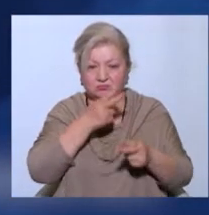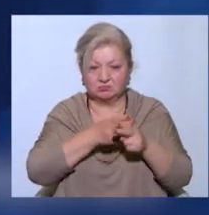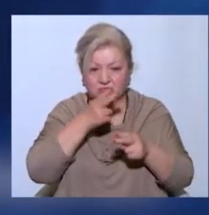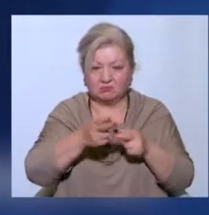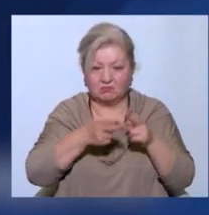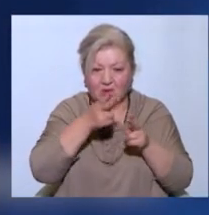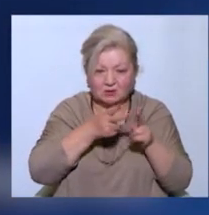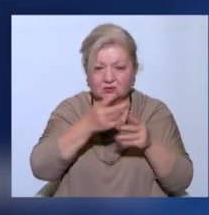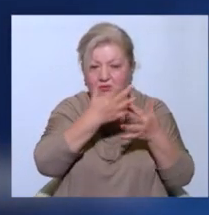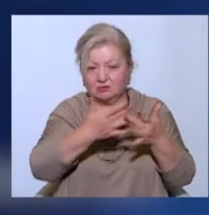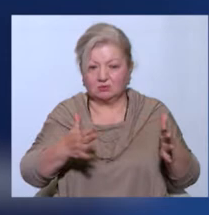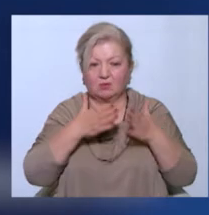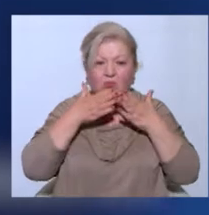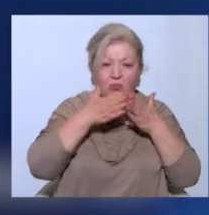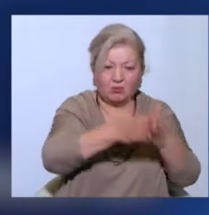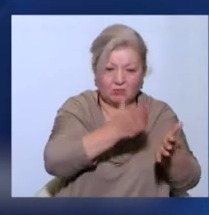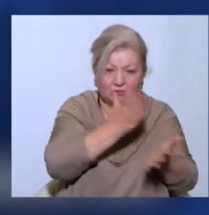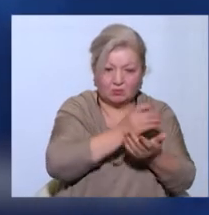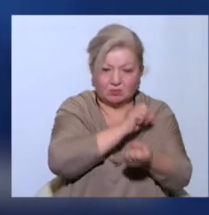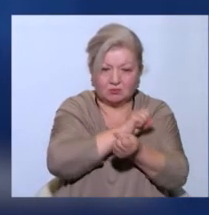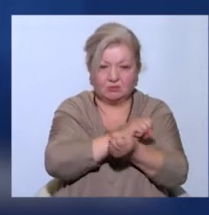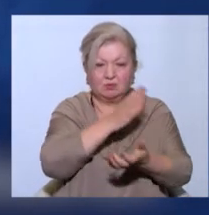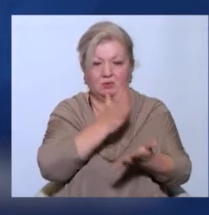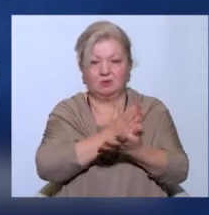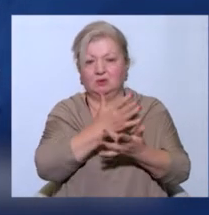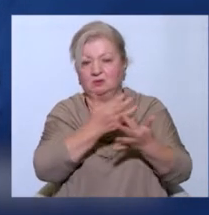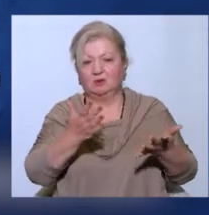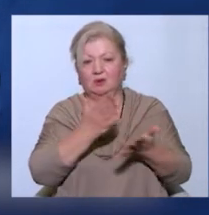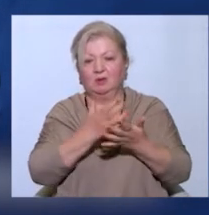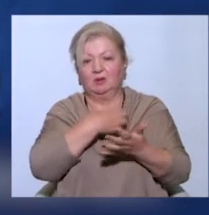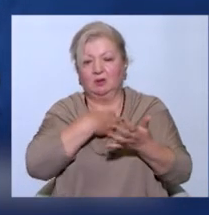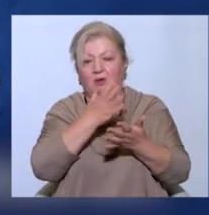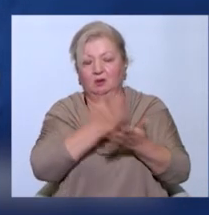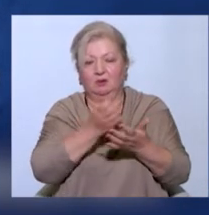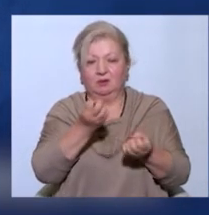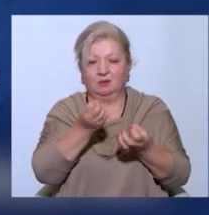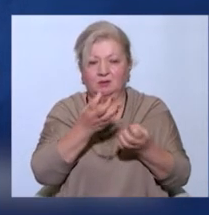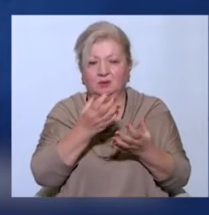კეიპტაუნი, როგორც არის პორტ ელიზაბედი, დურბანდი, ასევე მნიშვნელოვანია